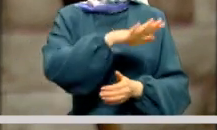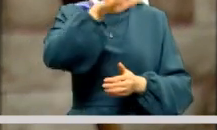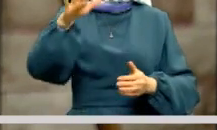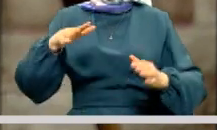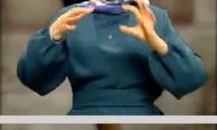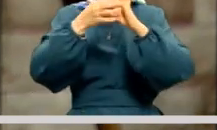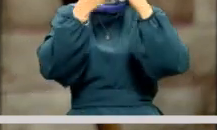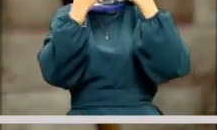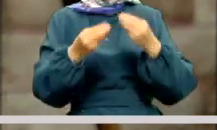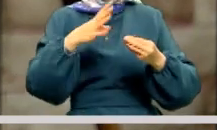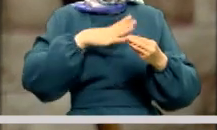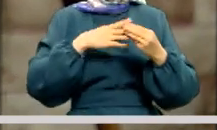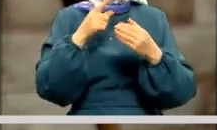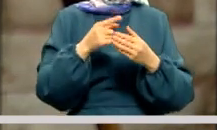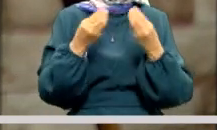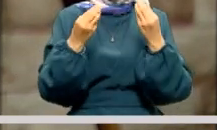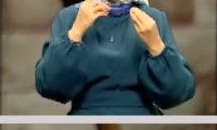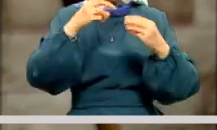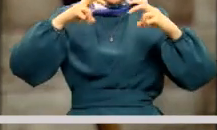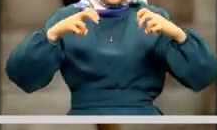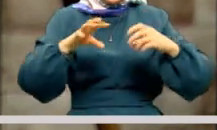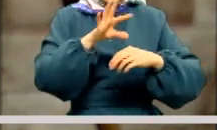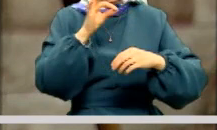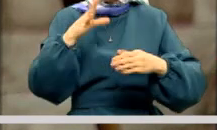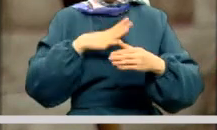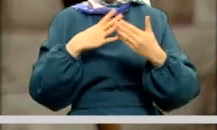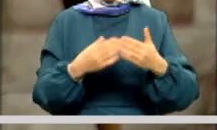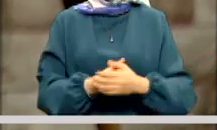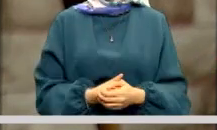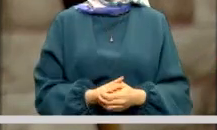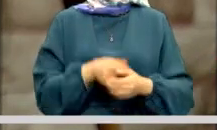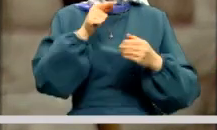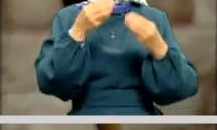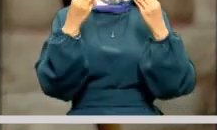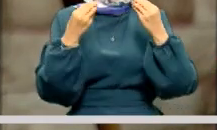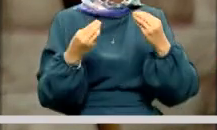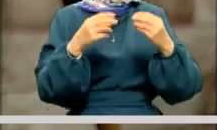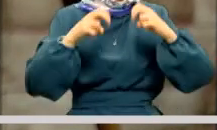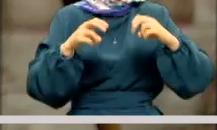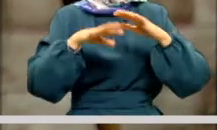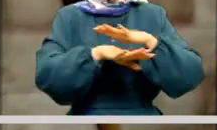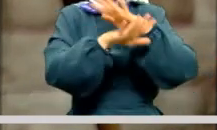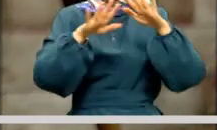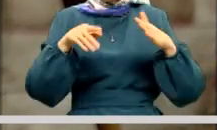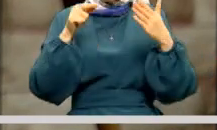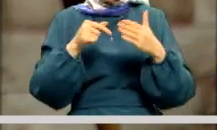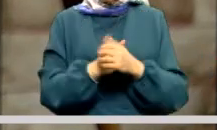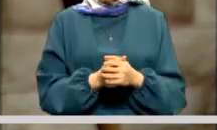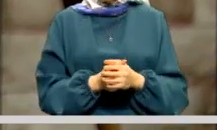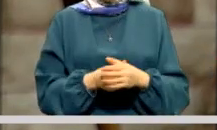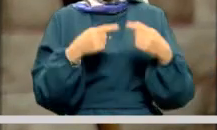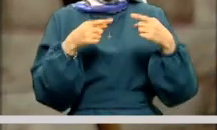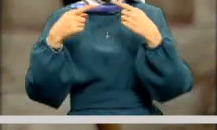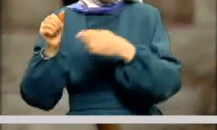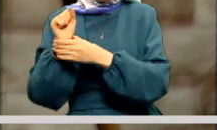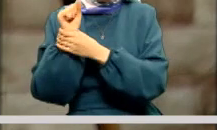ilgilendiren bir husus güzel bir konu seçilmiş Fakat bu güzel konunun her biri her bir başlığı farklı alan